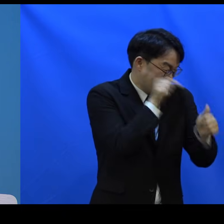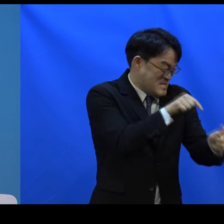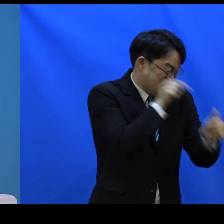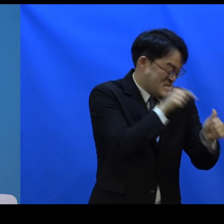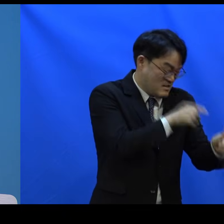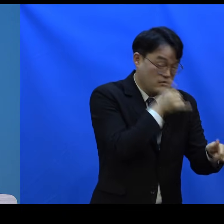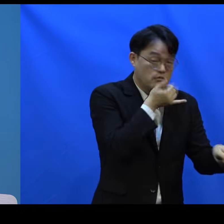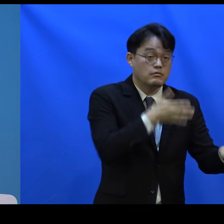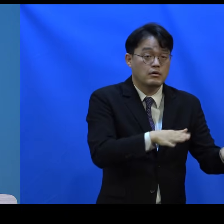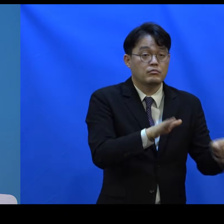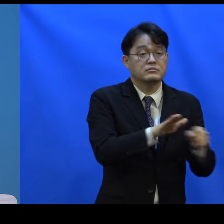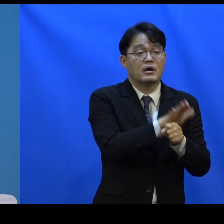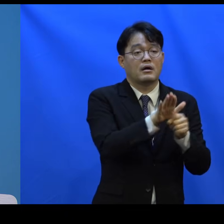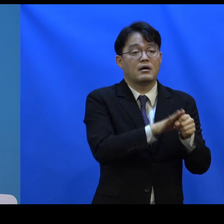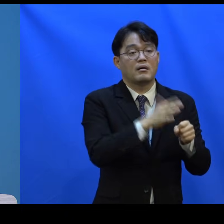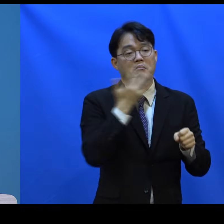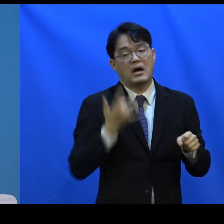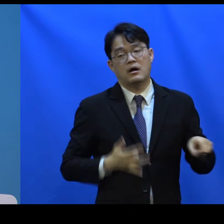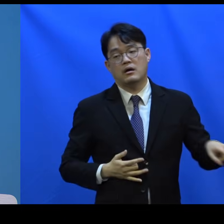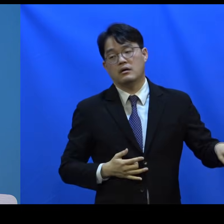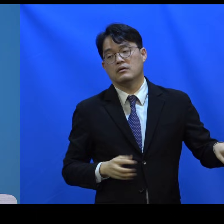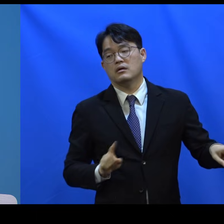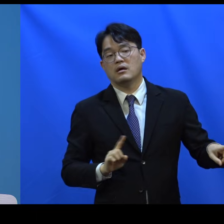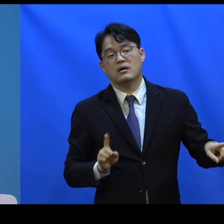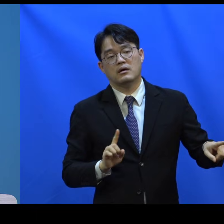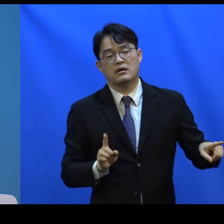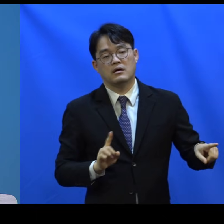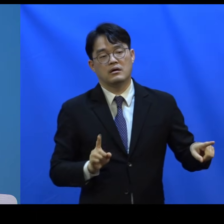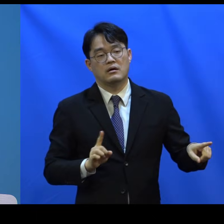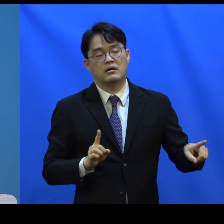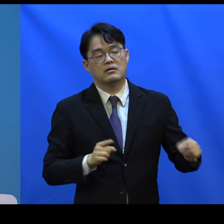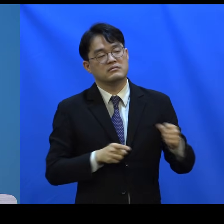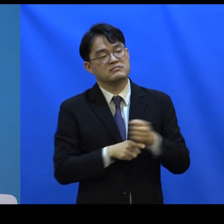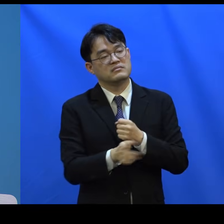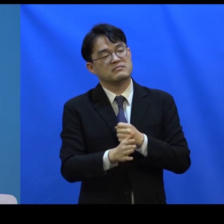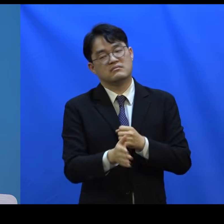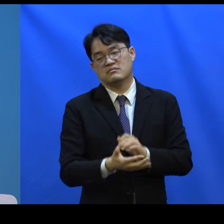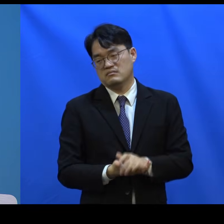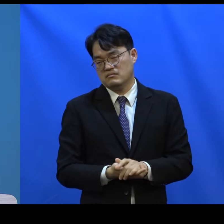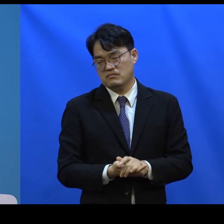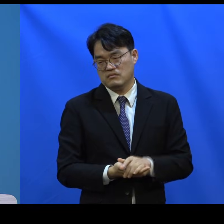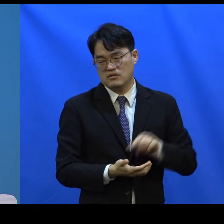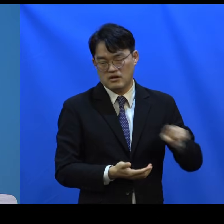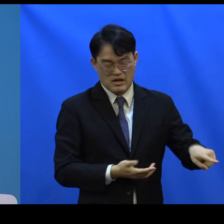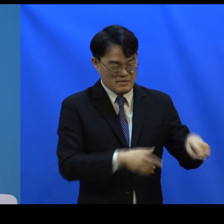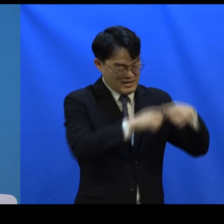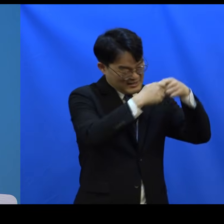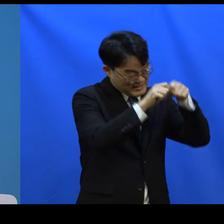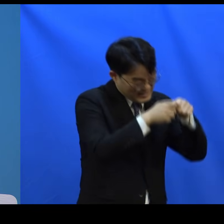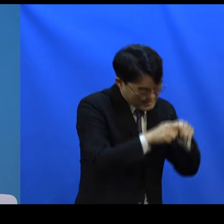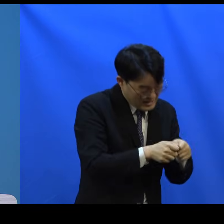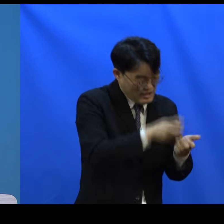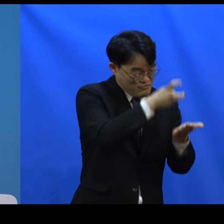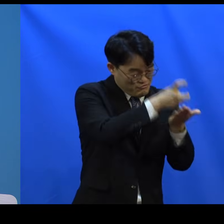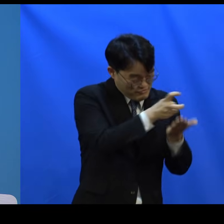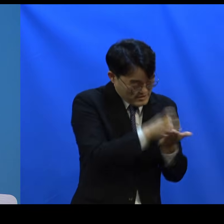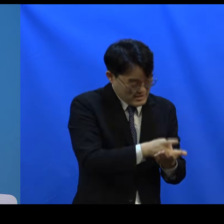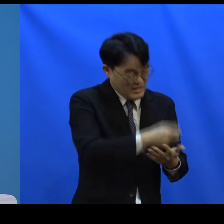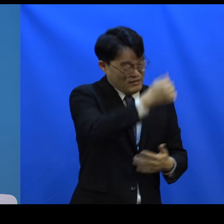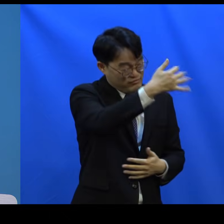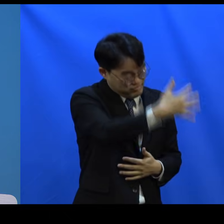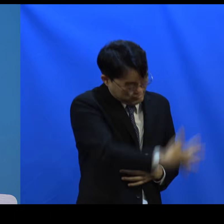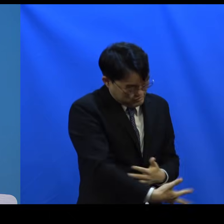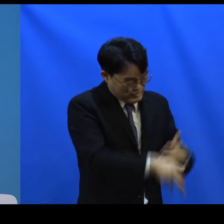그래서 예수님이 이제 정확하게 그들은 세칙을 만들고 규칙을 세우고